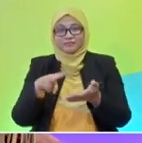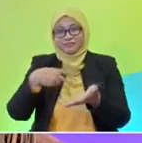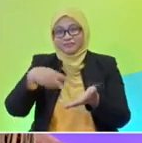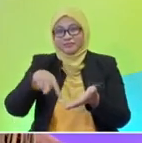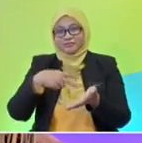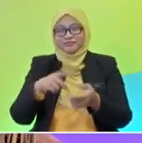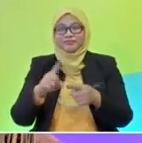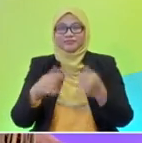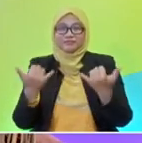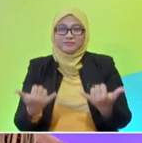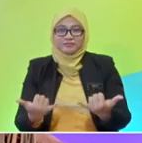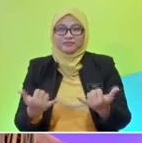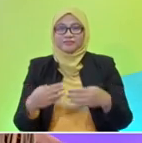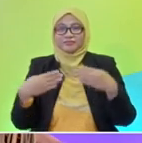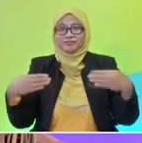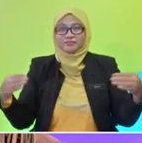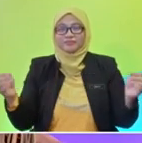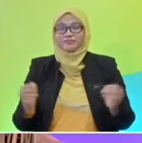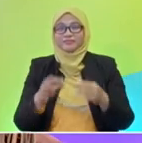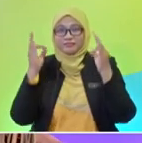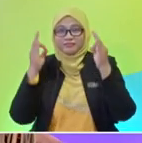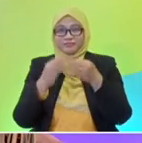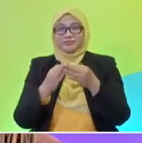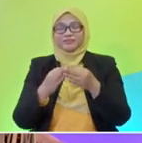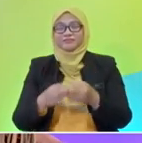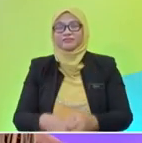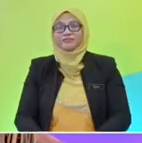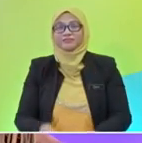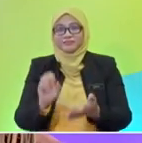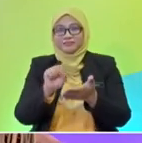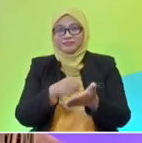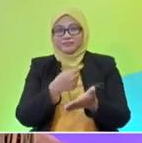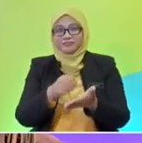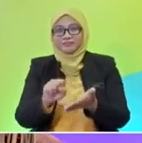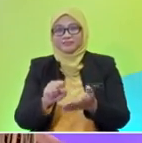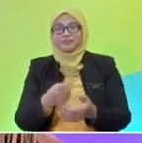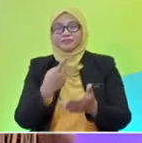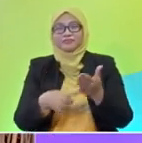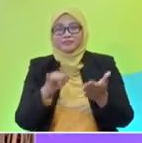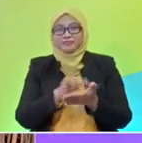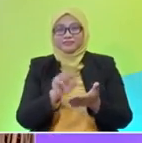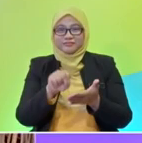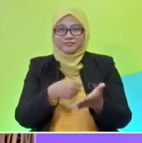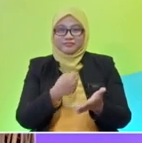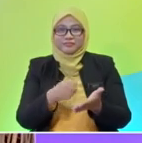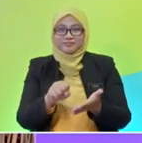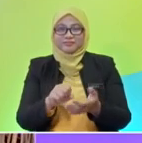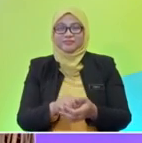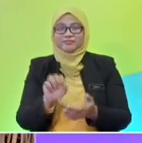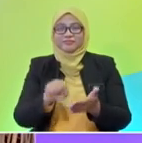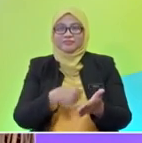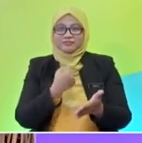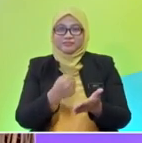kepada warisan bahasa dan sekarang kita masuk ke dalam topik sajak. Apa itu sajak? Ya, cikgu. Okay, sajak ini adalah satu